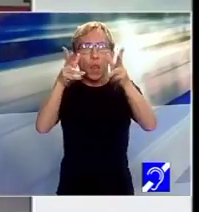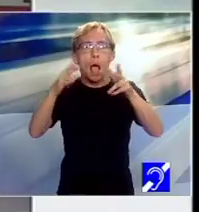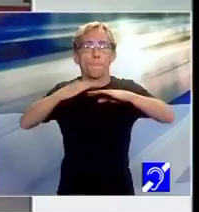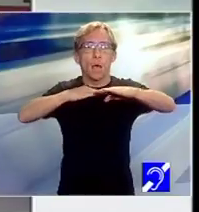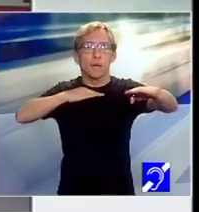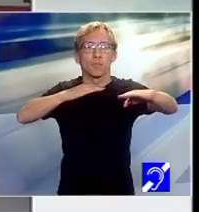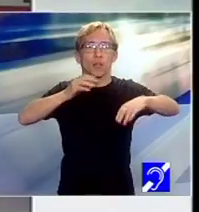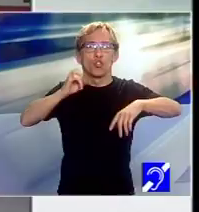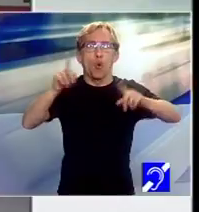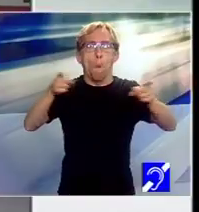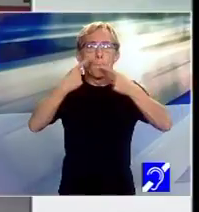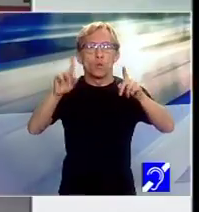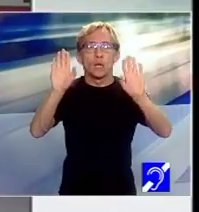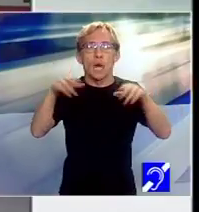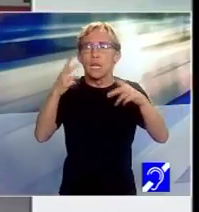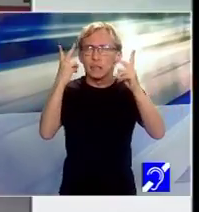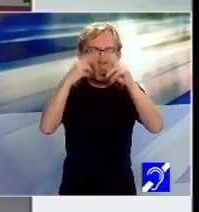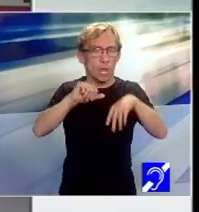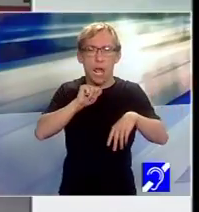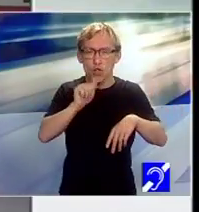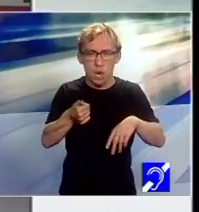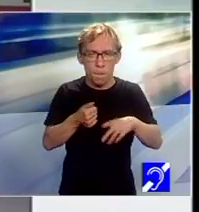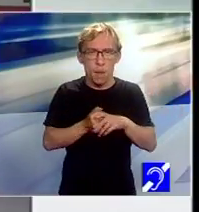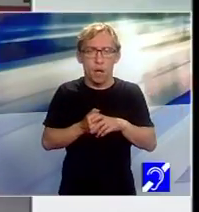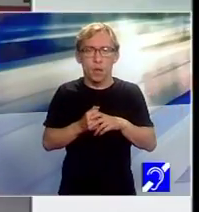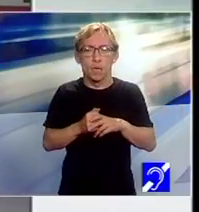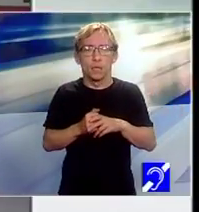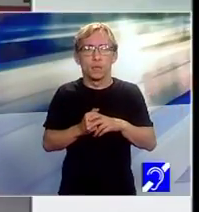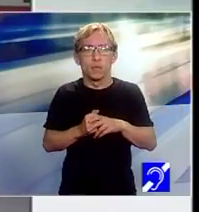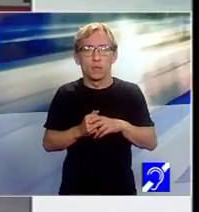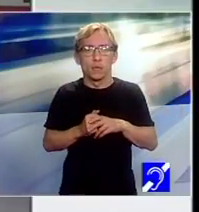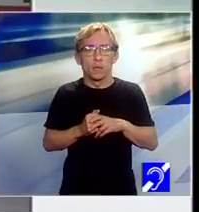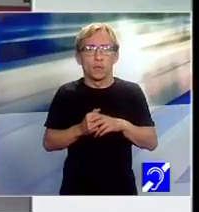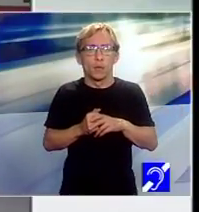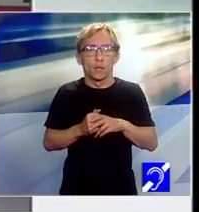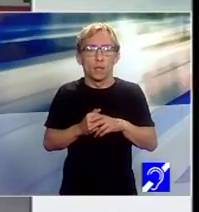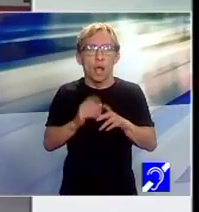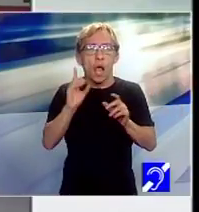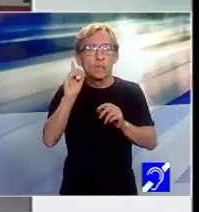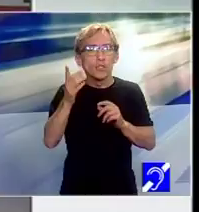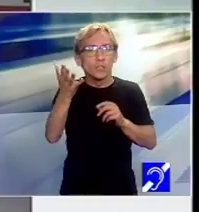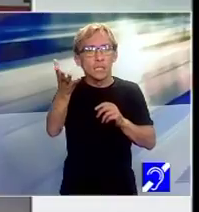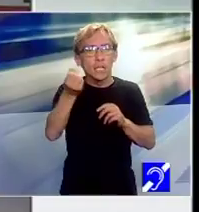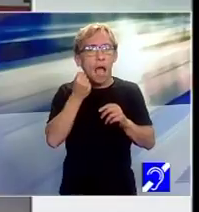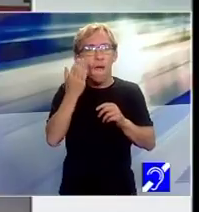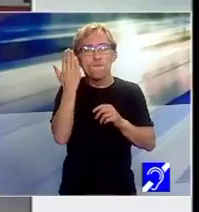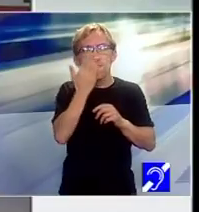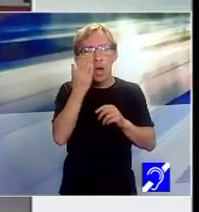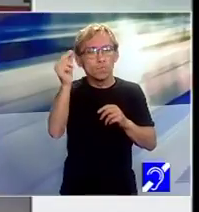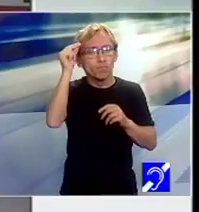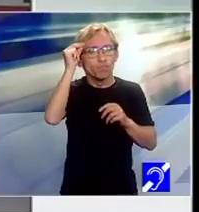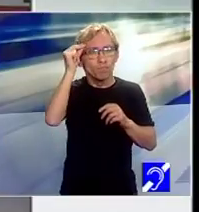înțelegi nimic, ci este și o subtitrare, este o poveste și poți să tragi niște învățături din ceea ce se întâmplă acolo. Și